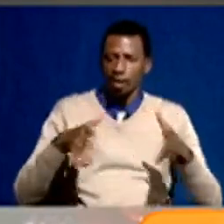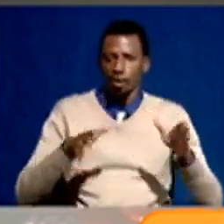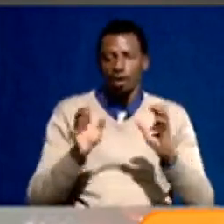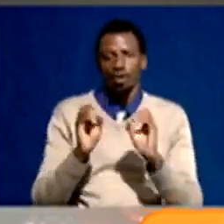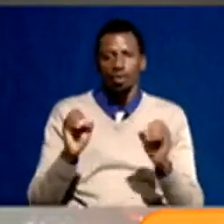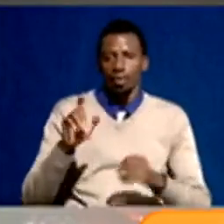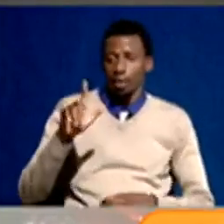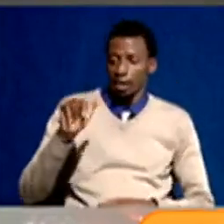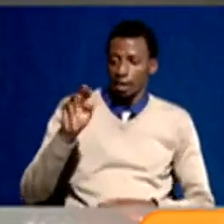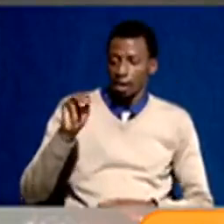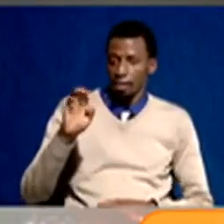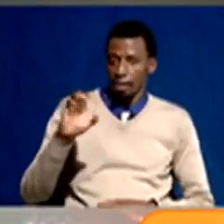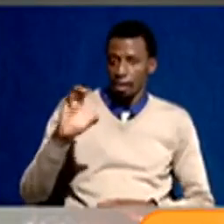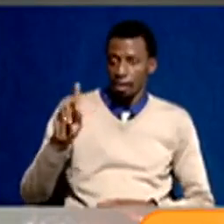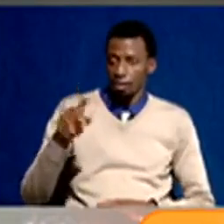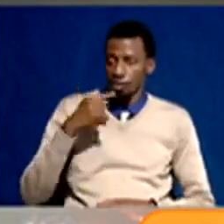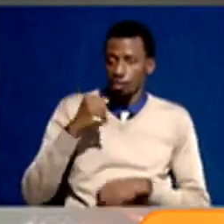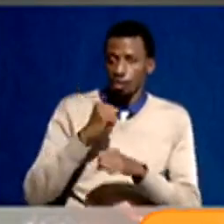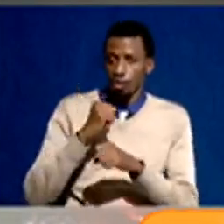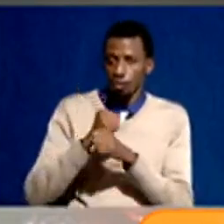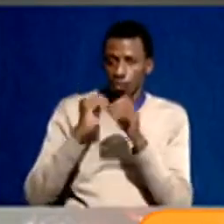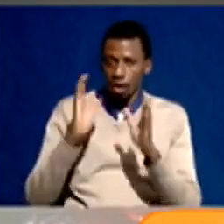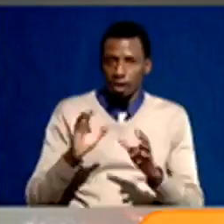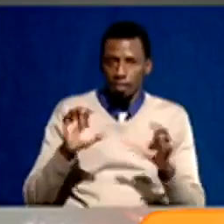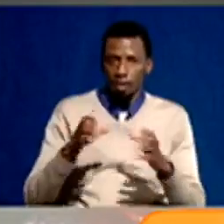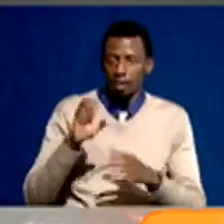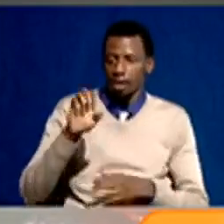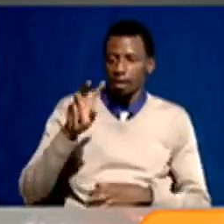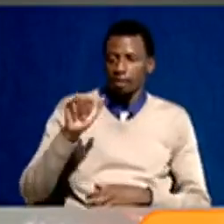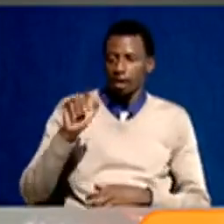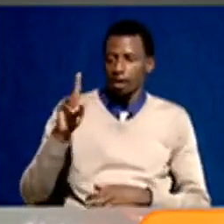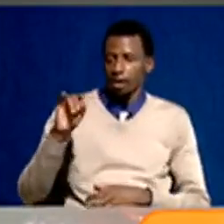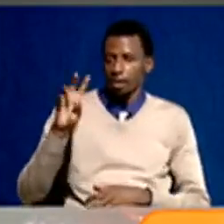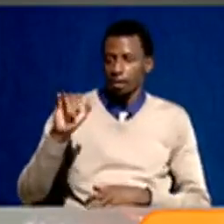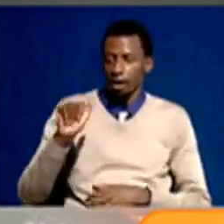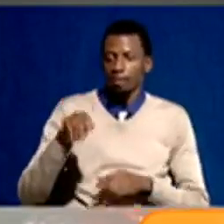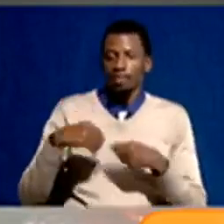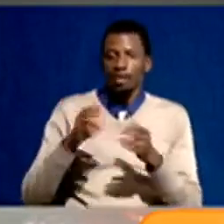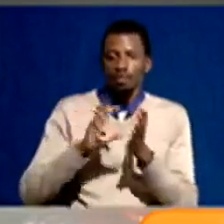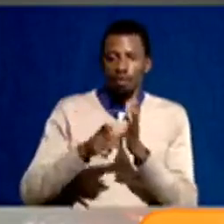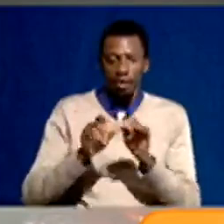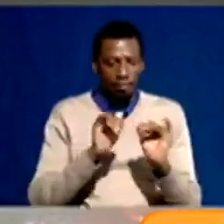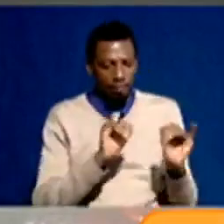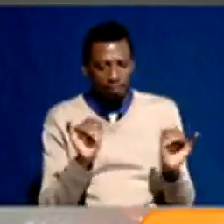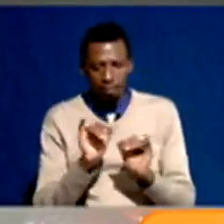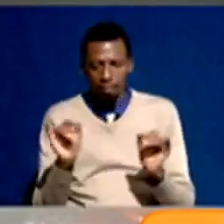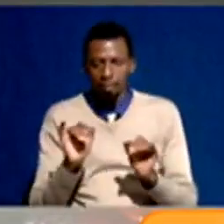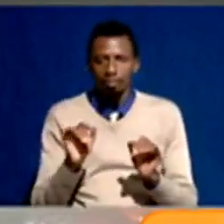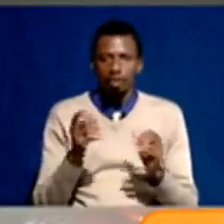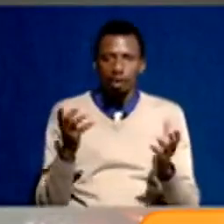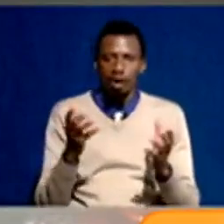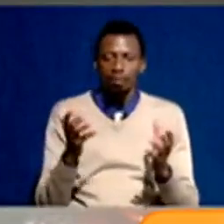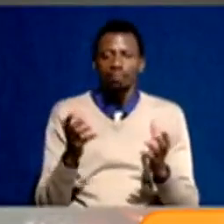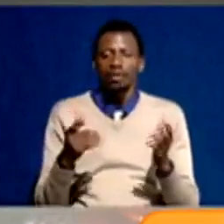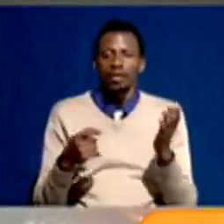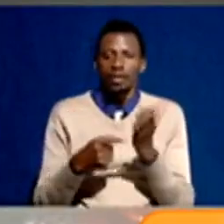Lameck Arani, aliyekuwa mfanyakazi wa kampuni ya Everdiva iliyopewa kandarasi ya kufanya usafi katika taasisi ya